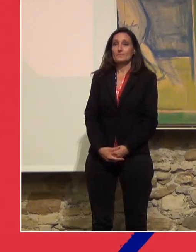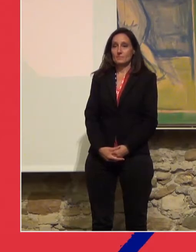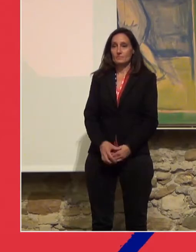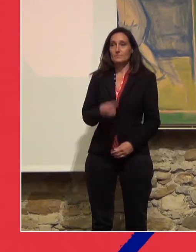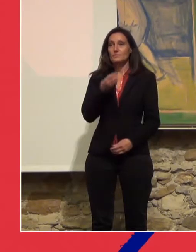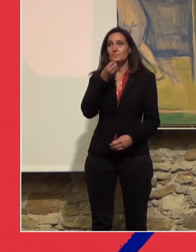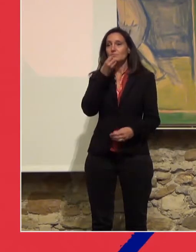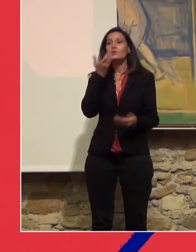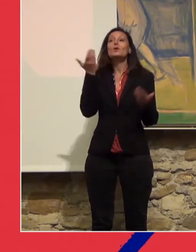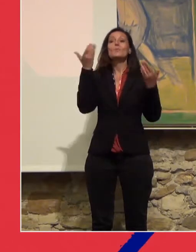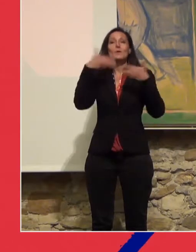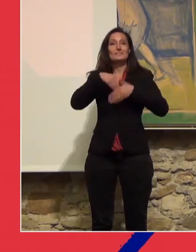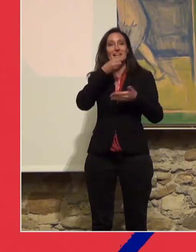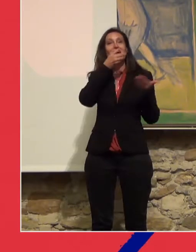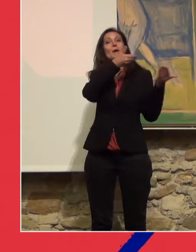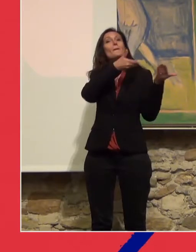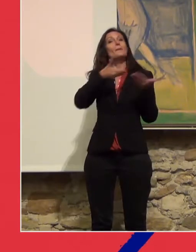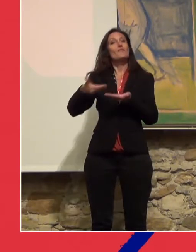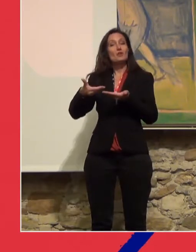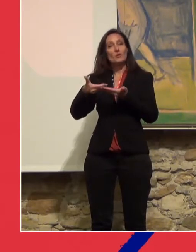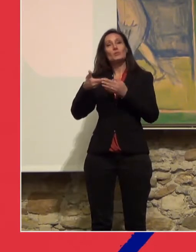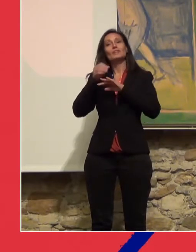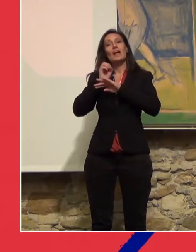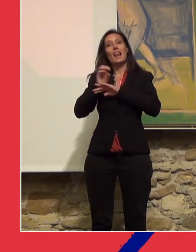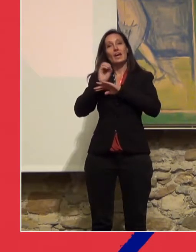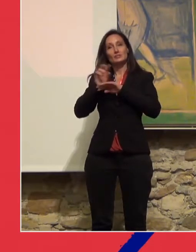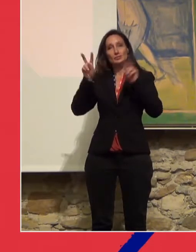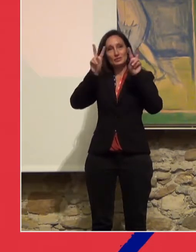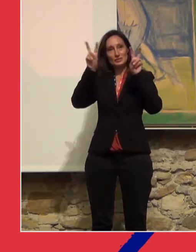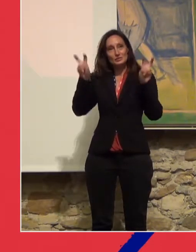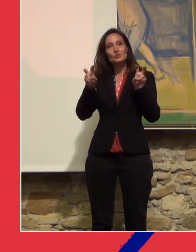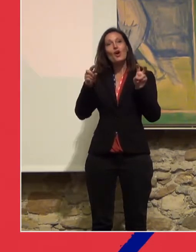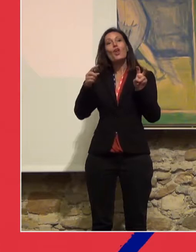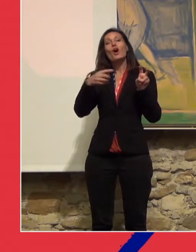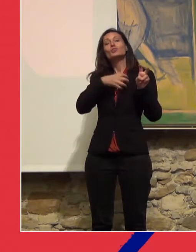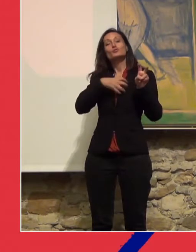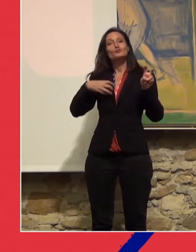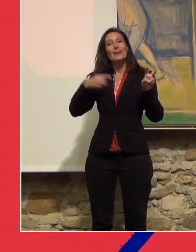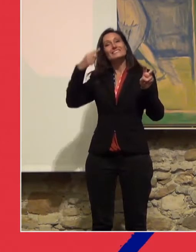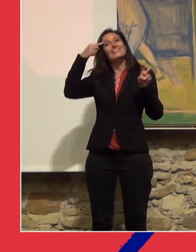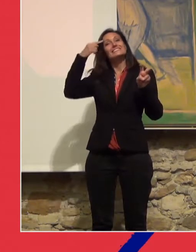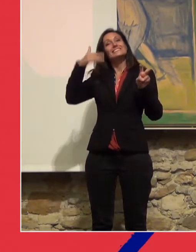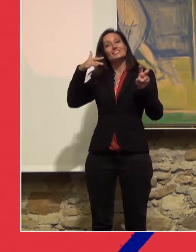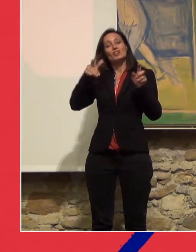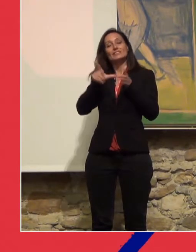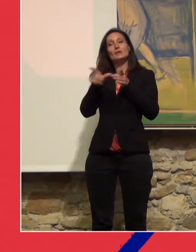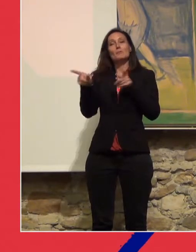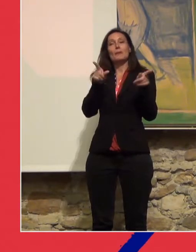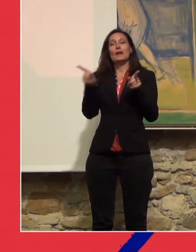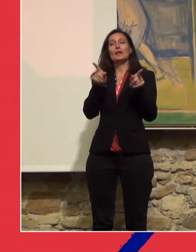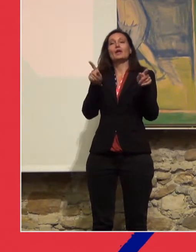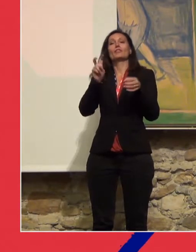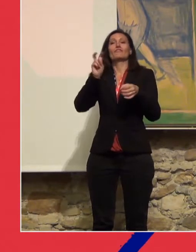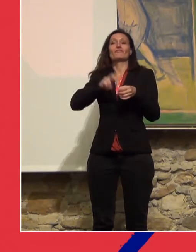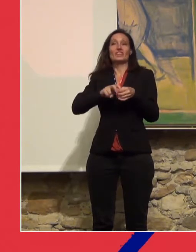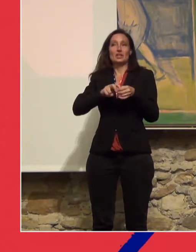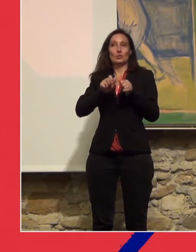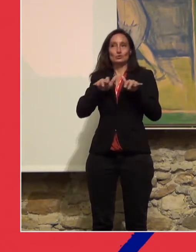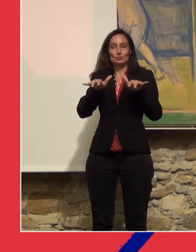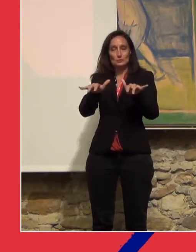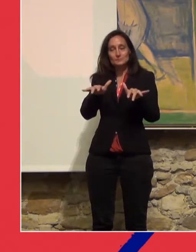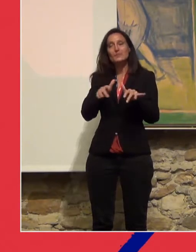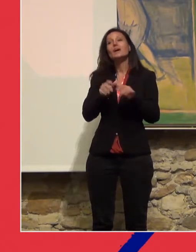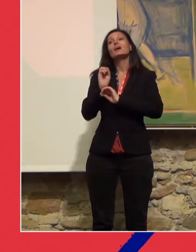Buonasera e benvenuti alla lezione Scienza e saggezza nel tempo del virus, tenuta dal dottor Luigi